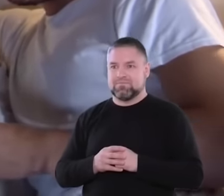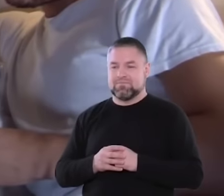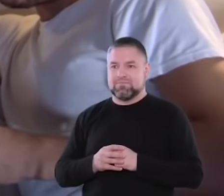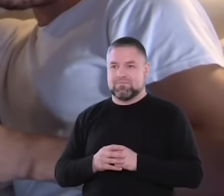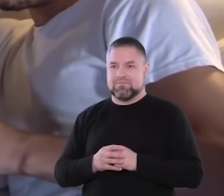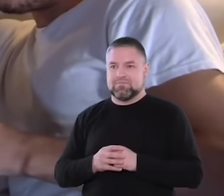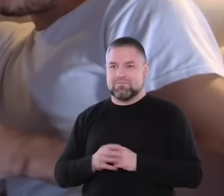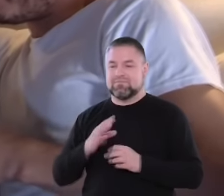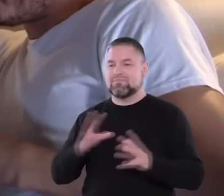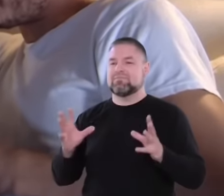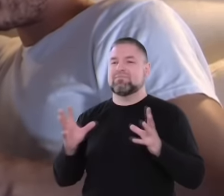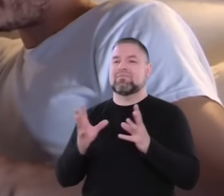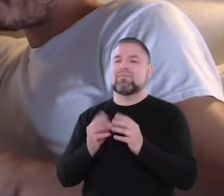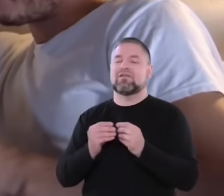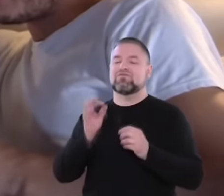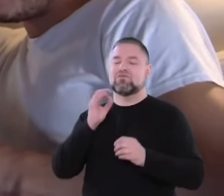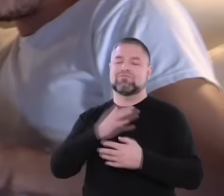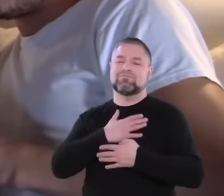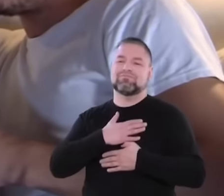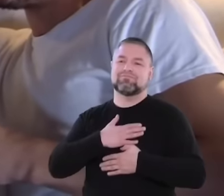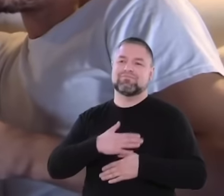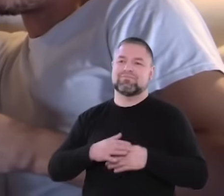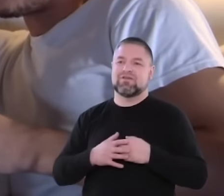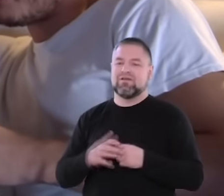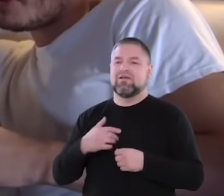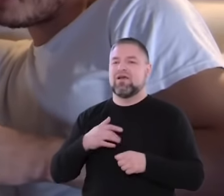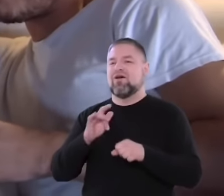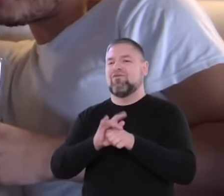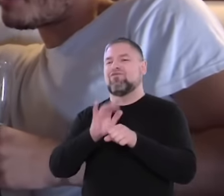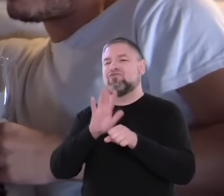Wiesz, Anita, dobrze mi z tobą. I w dupie